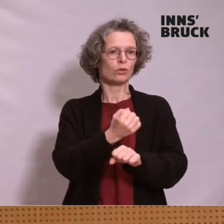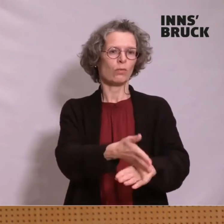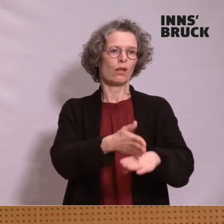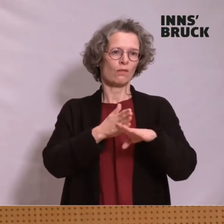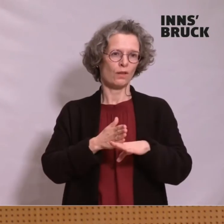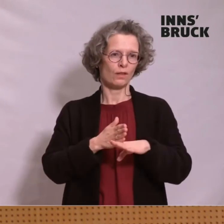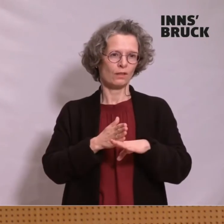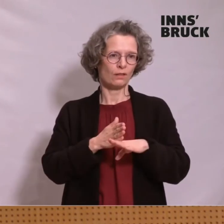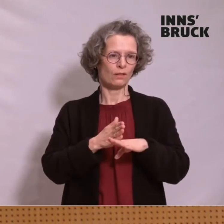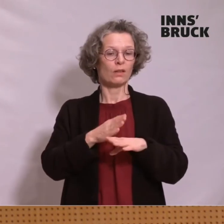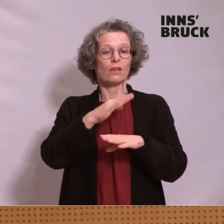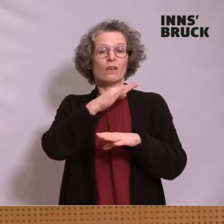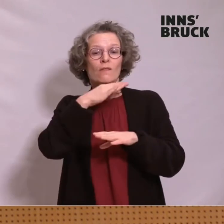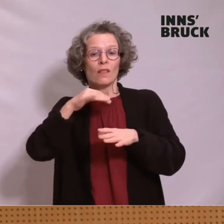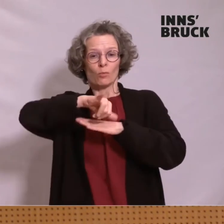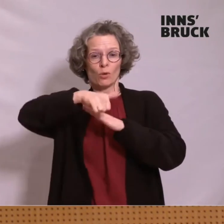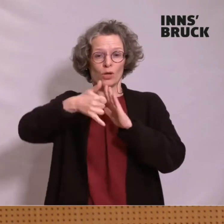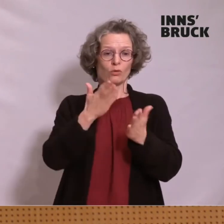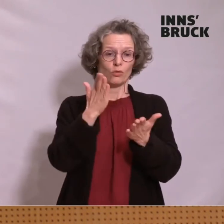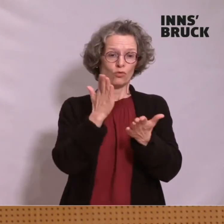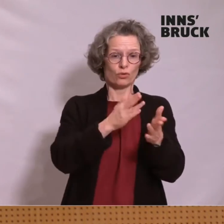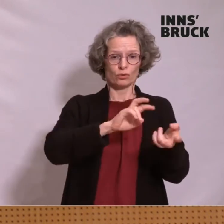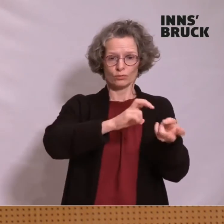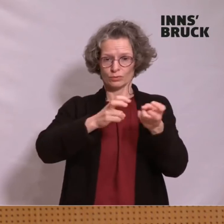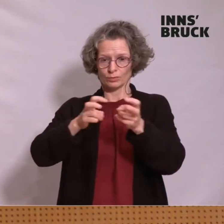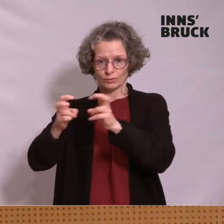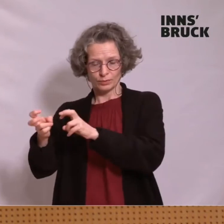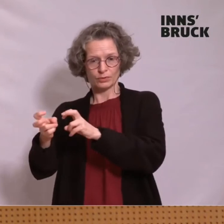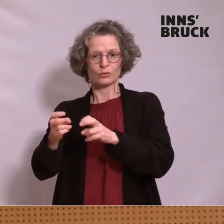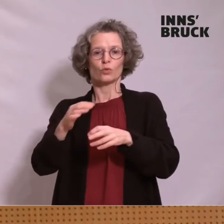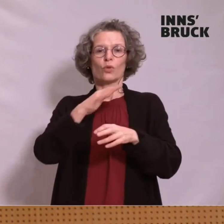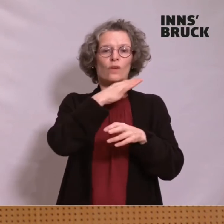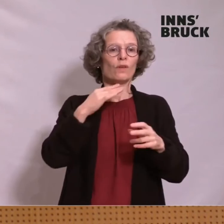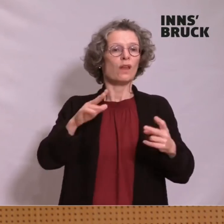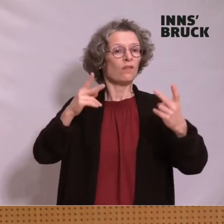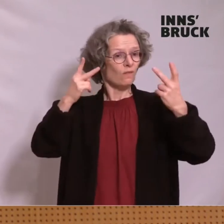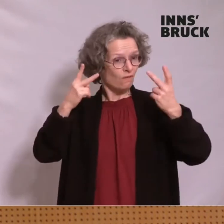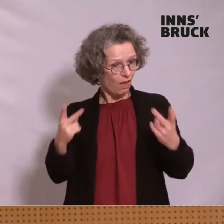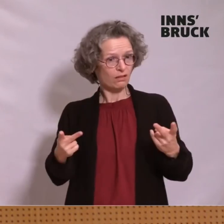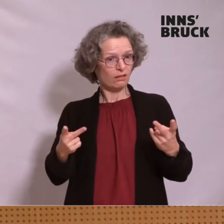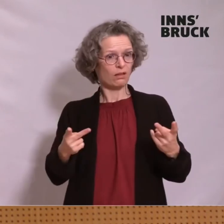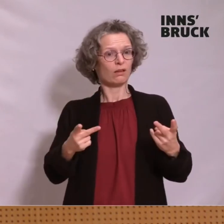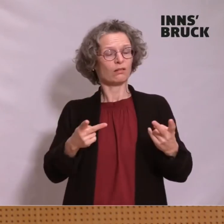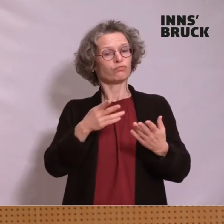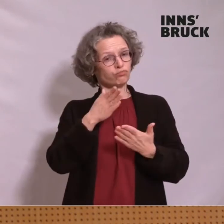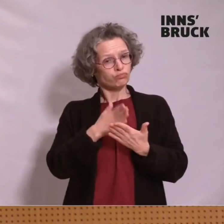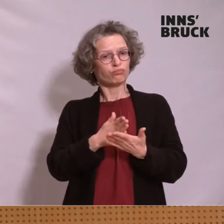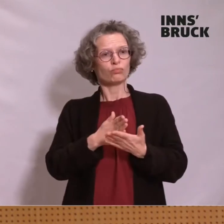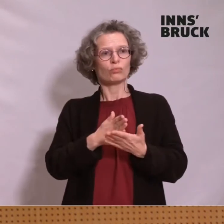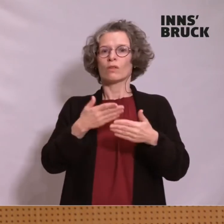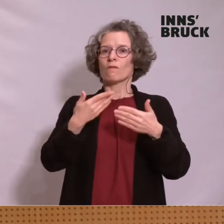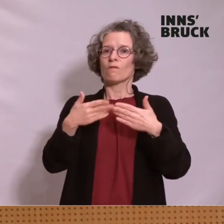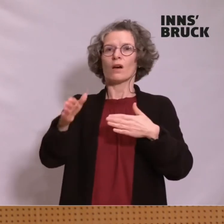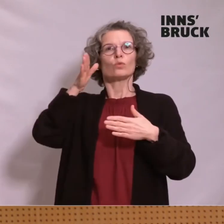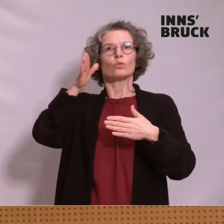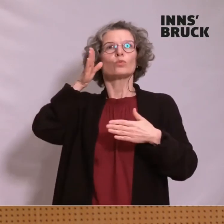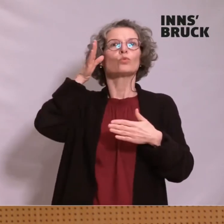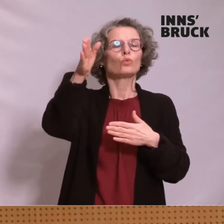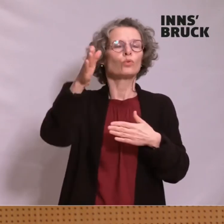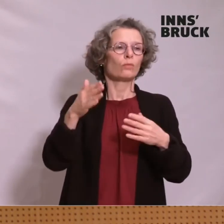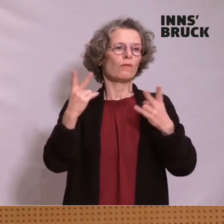Viele der umgesetzten Projekte und geschaffenen Werte werden noch weit in die Zukunft hinein sehr